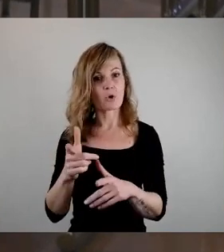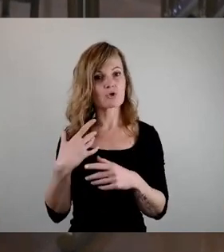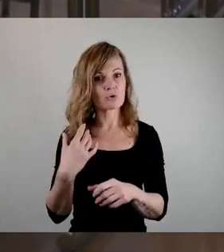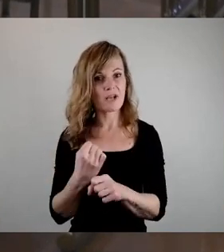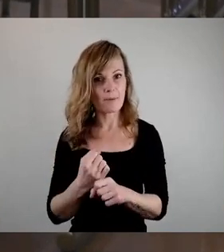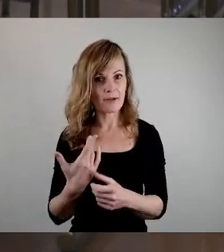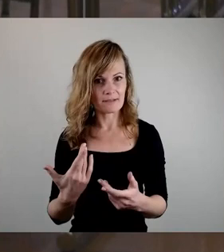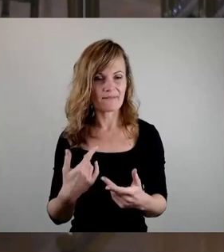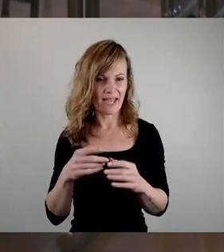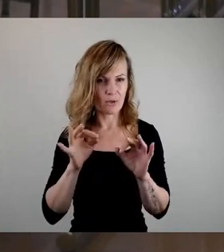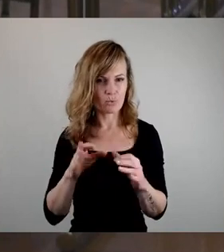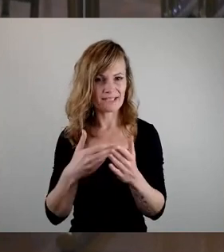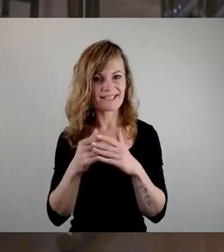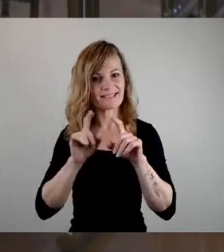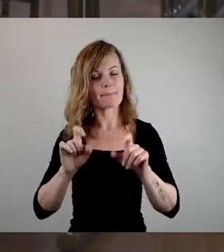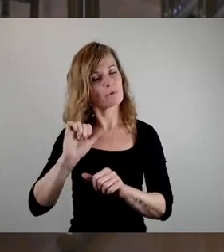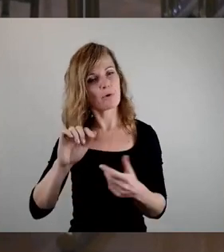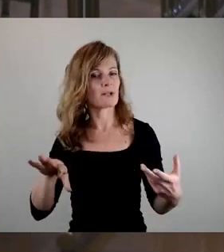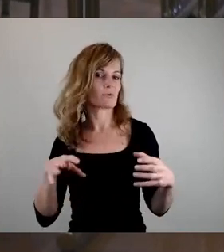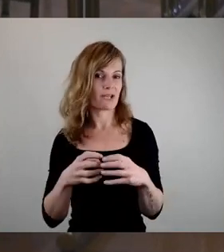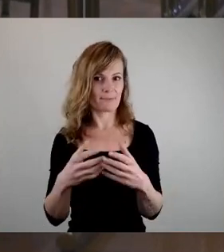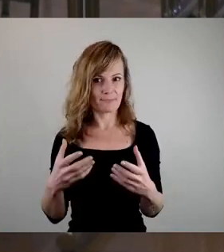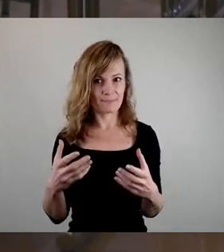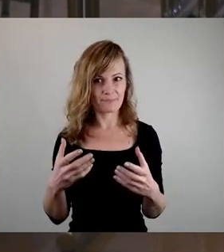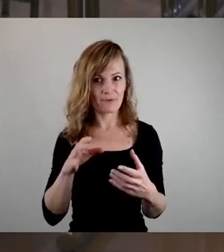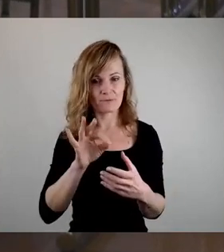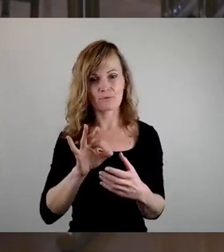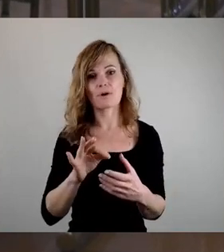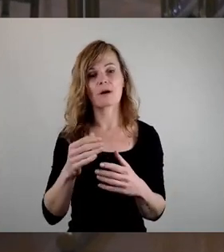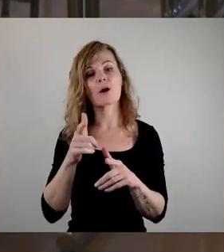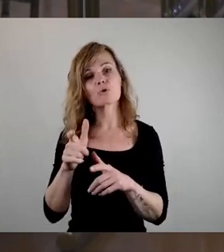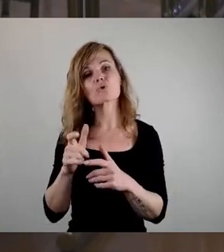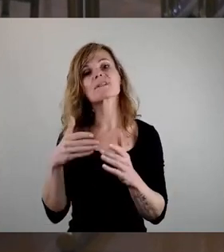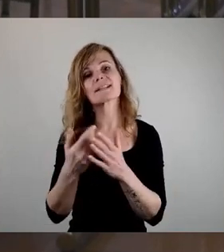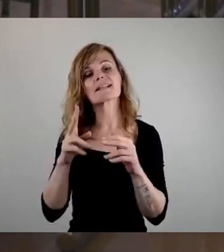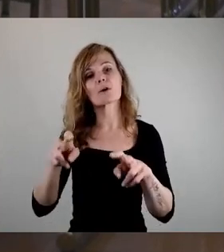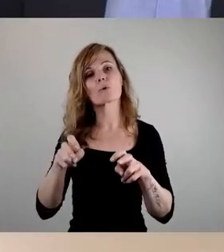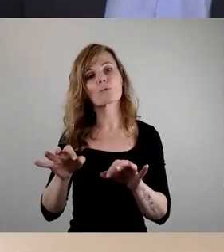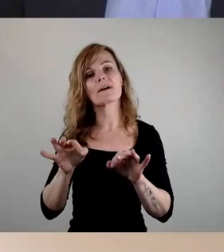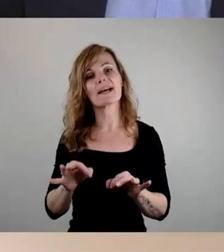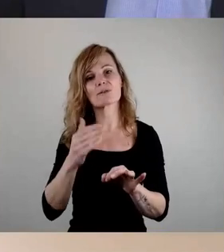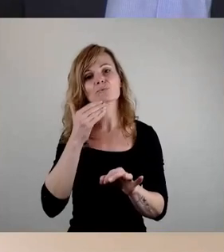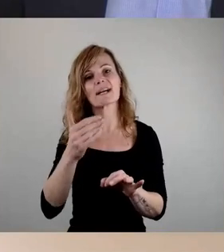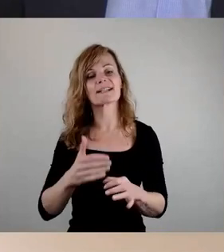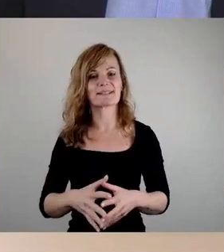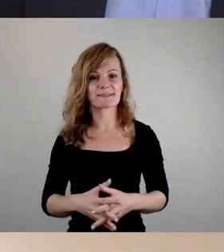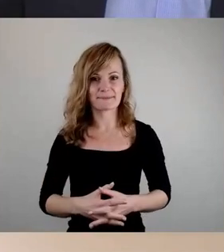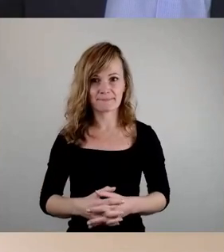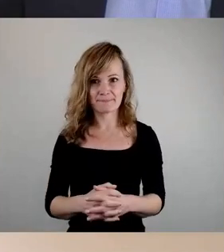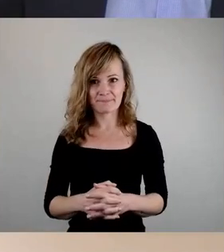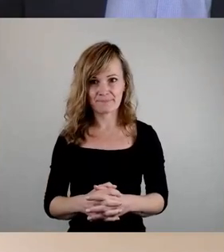sinnvoll, dass diese Themen nochmal zusammengeführt werden im Ausschuss und beantrage deswegen Rücküberweisung. Danke. Das war